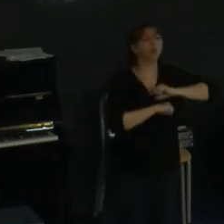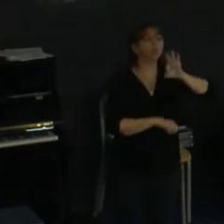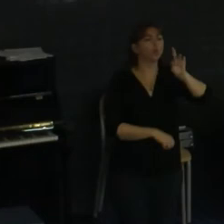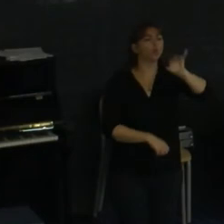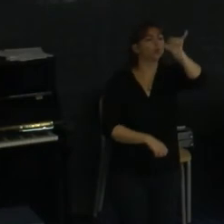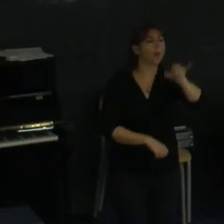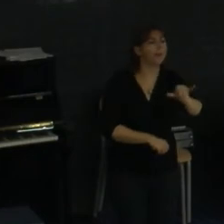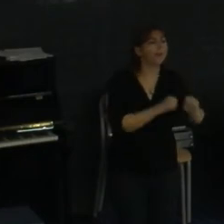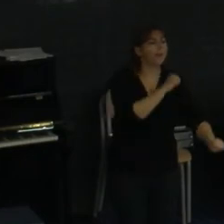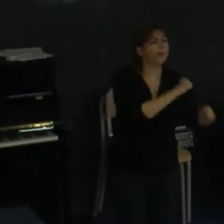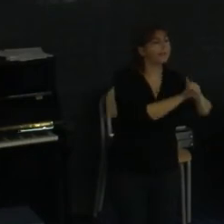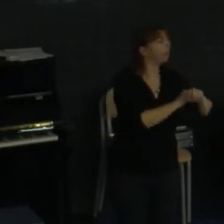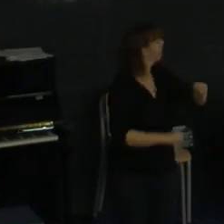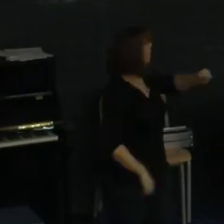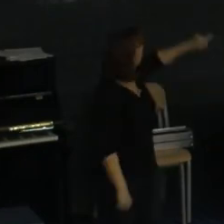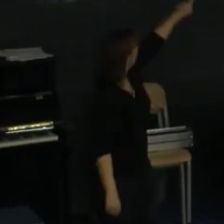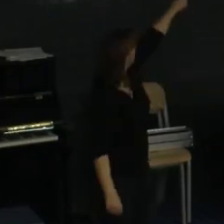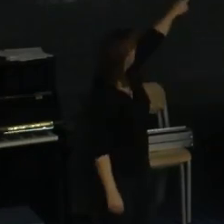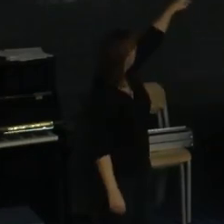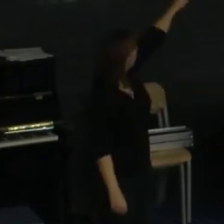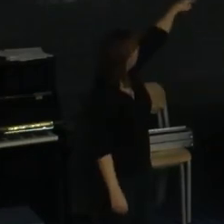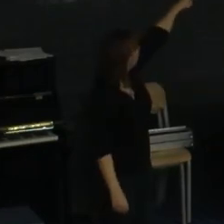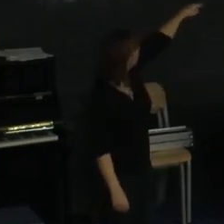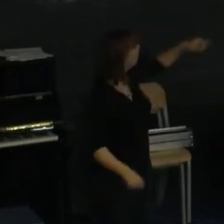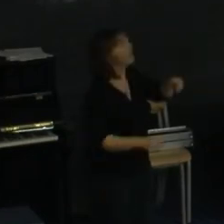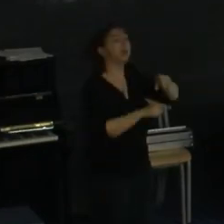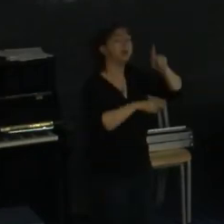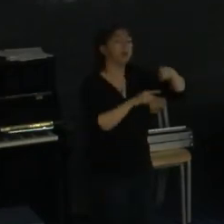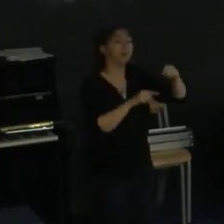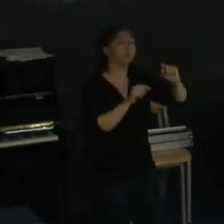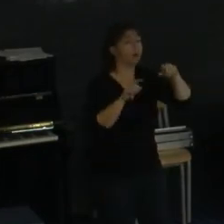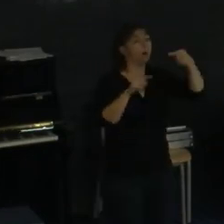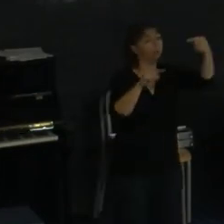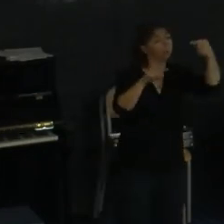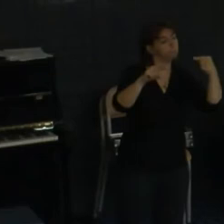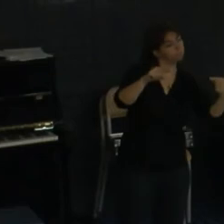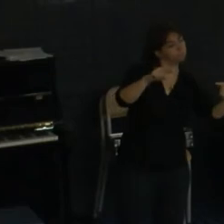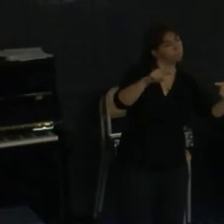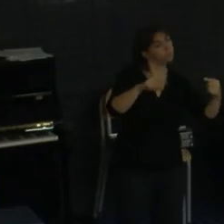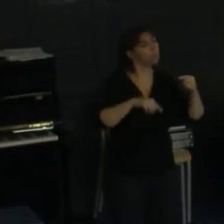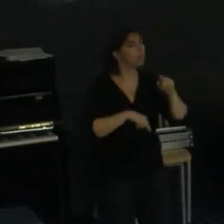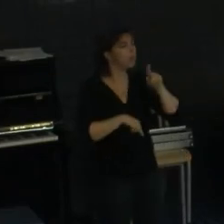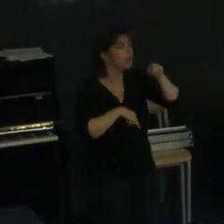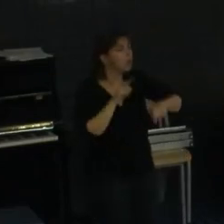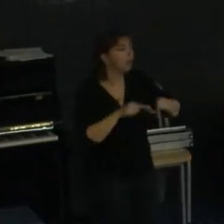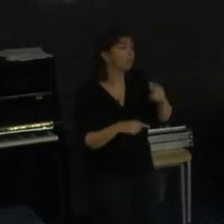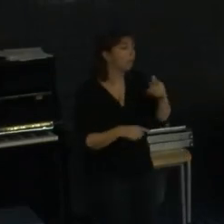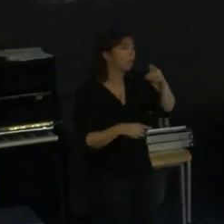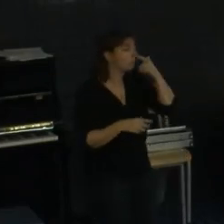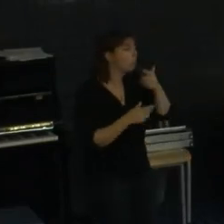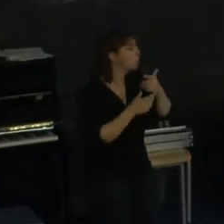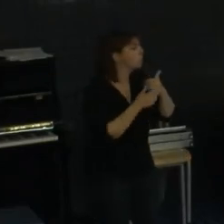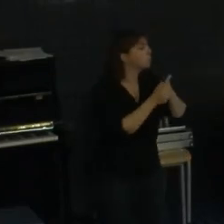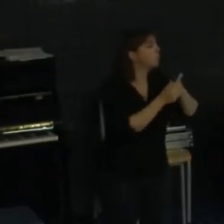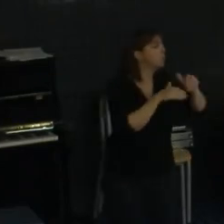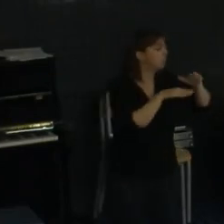prints qui faisaient quelques pages qui affichaient un truc. Parce que les gens s'amusent à récupérer la trace back, etc. En fait,